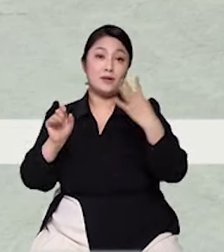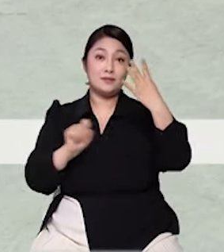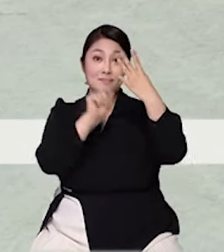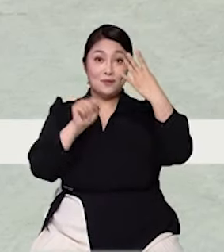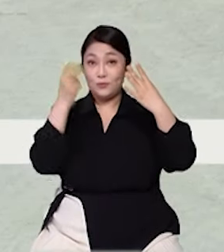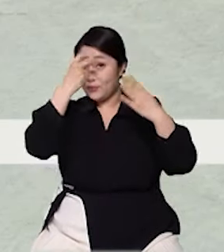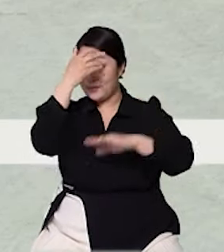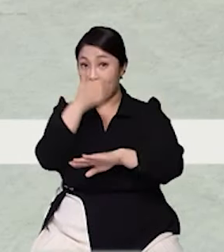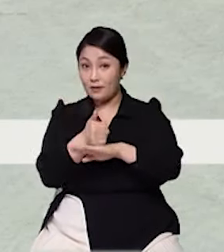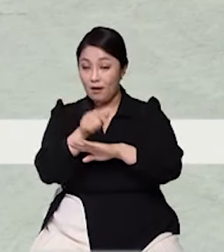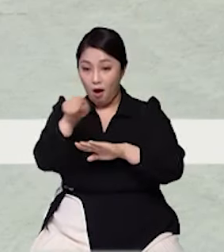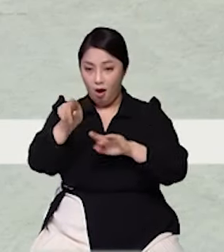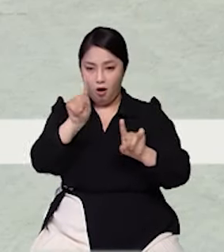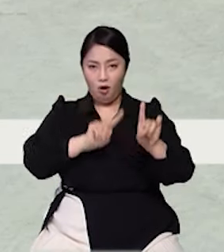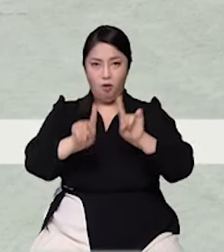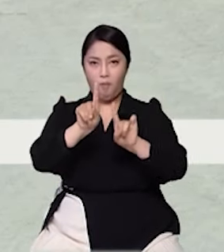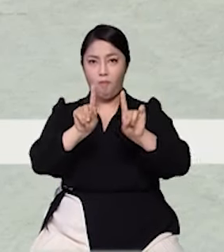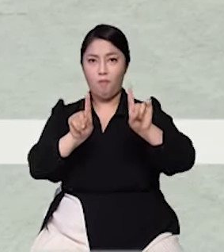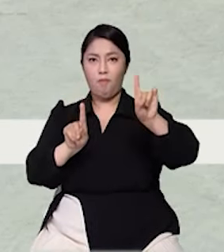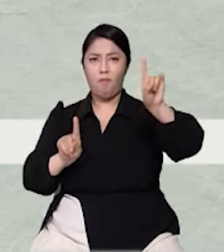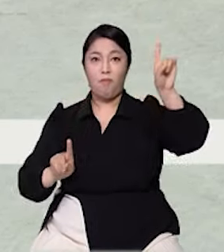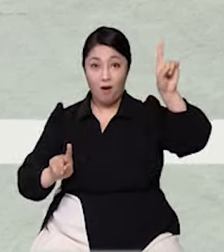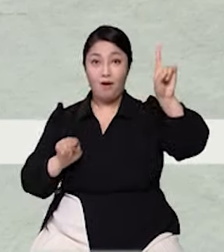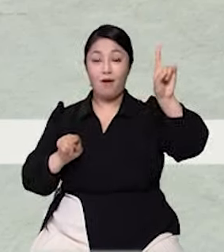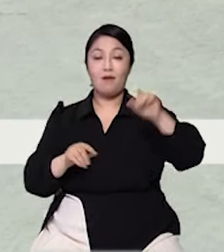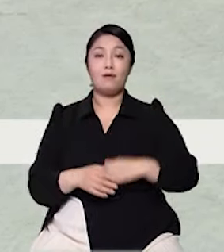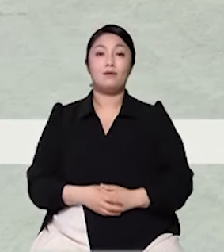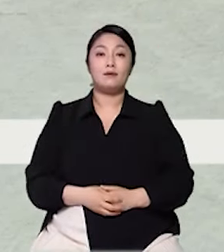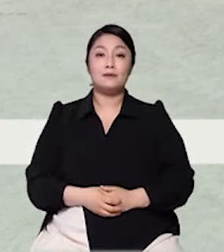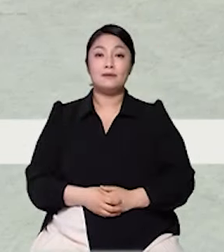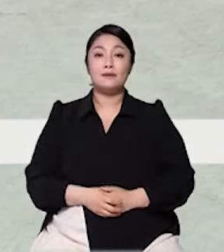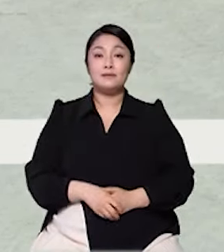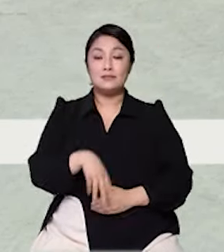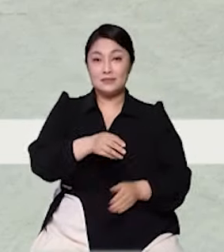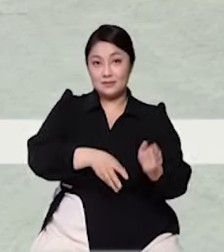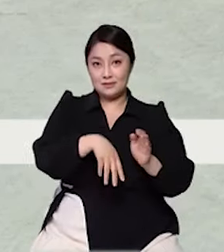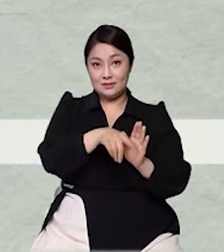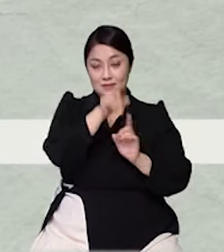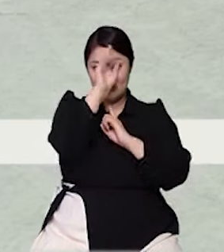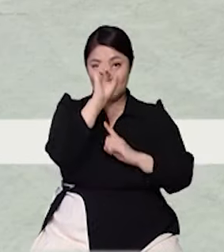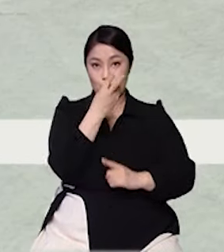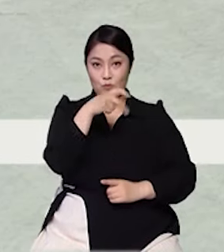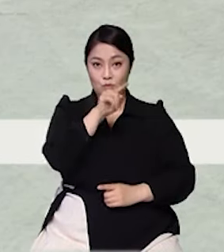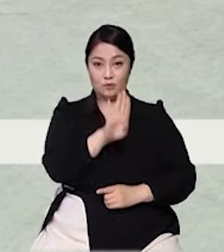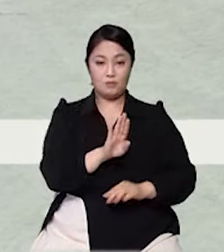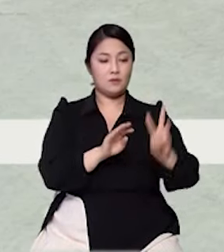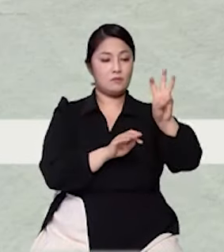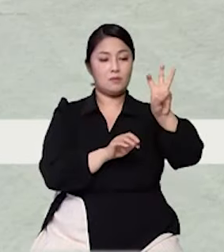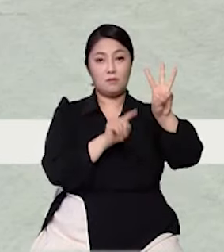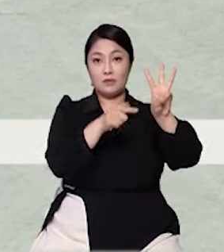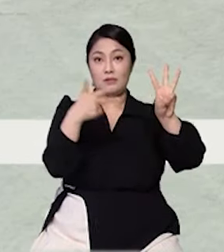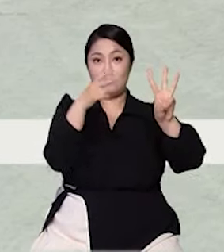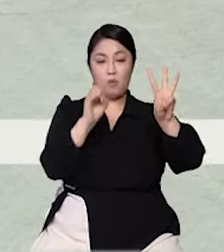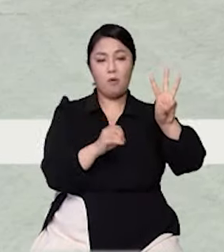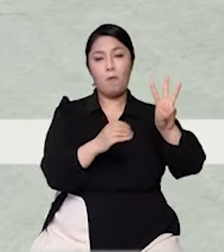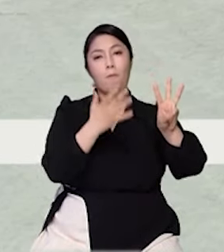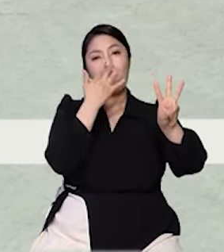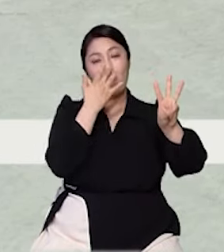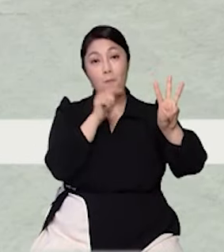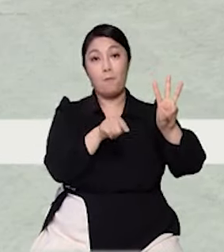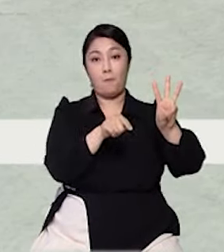여론조사에서는 그 격차가 더 커졌습니다 이용섭 예비후보는 33.7% 로 큰 차이가